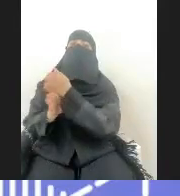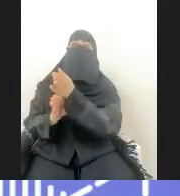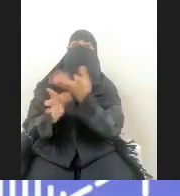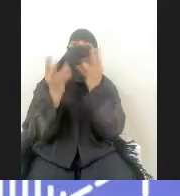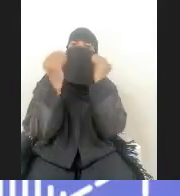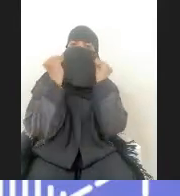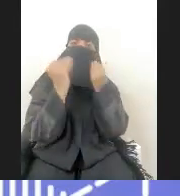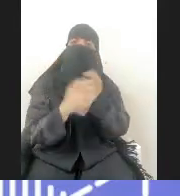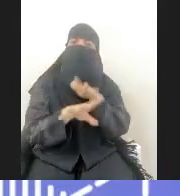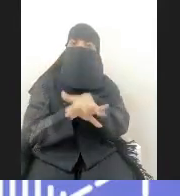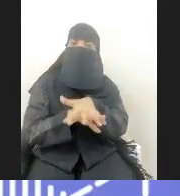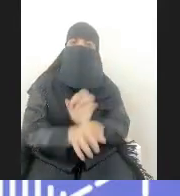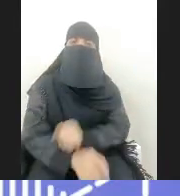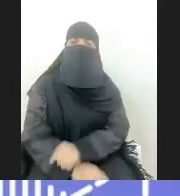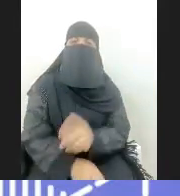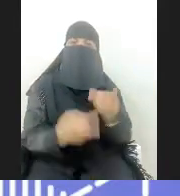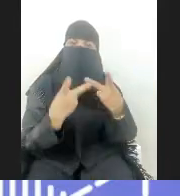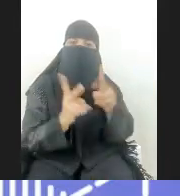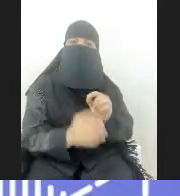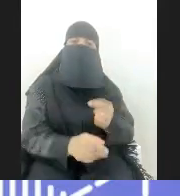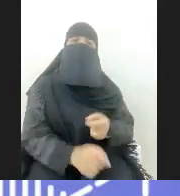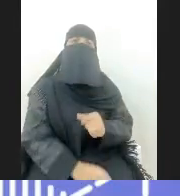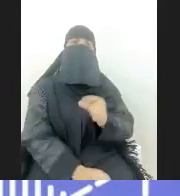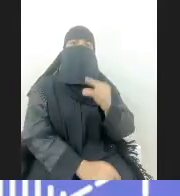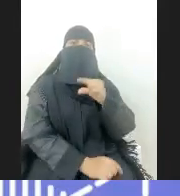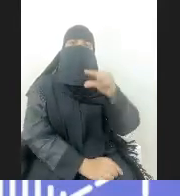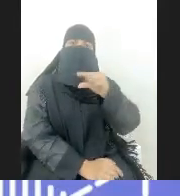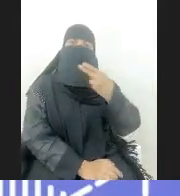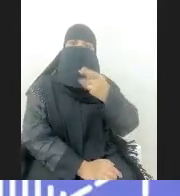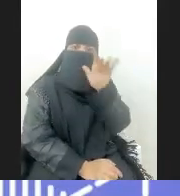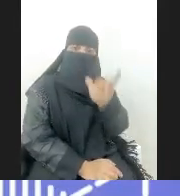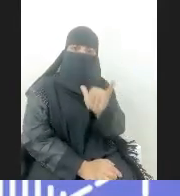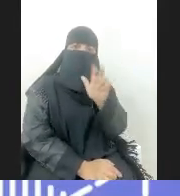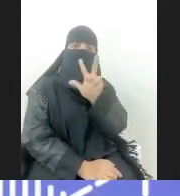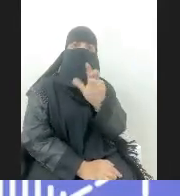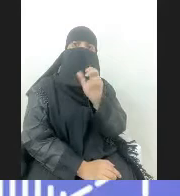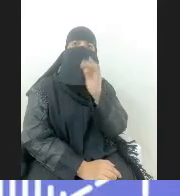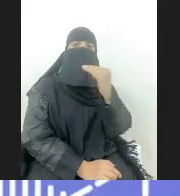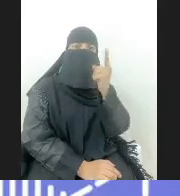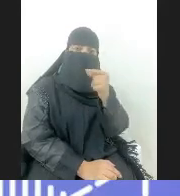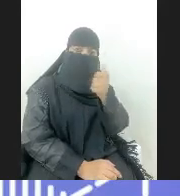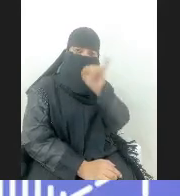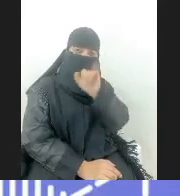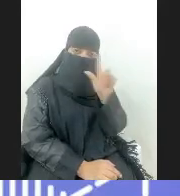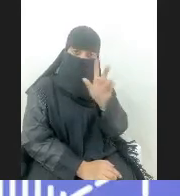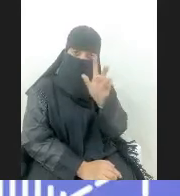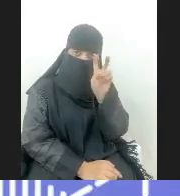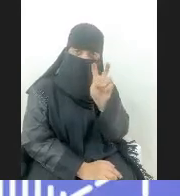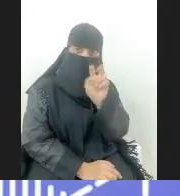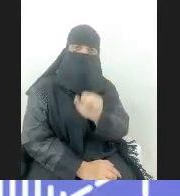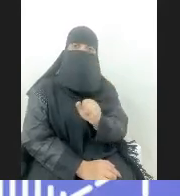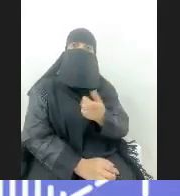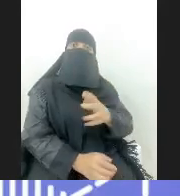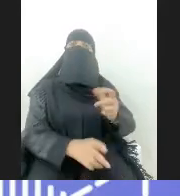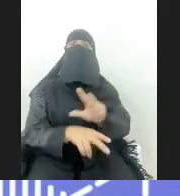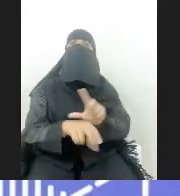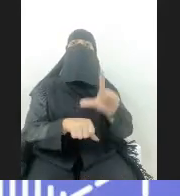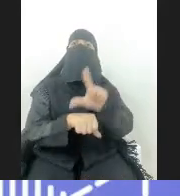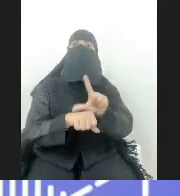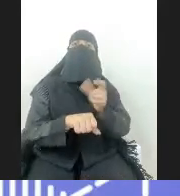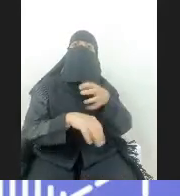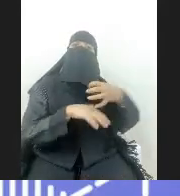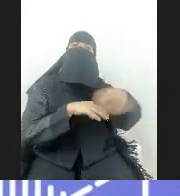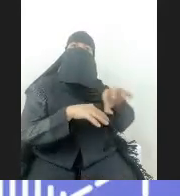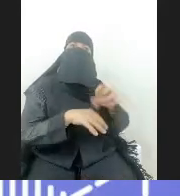بداية مع الدكتور علي آل حراملة، أستاذ التصميم التعليمي المساعد ورئيس قسم تقنيات التعليم بجامعة الملك